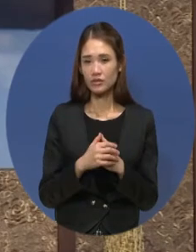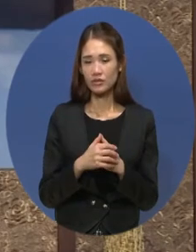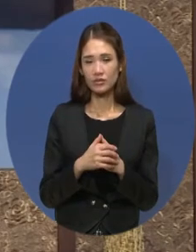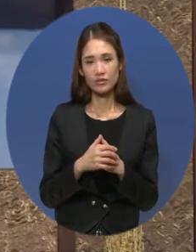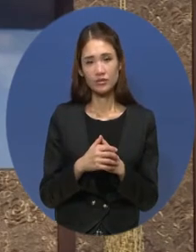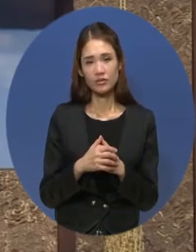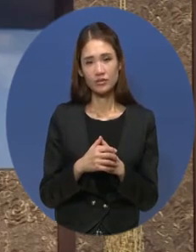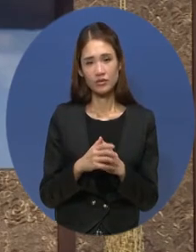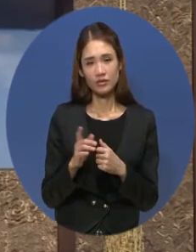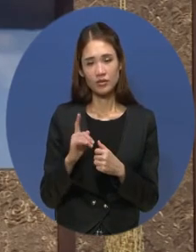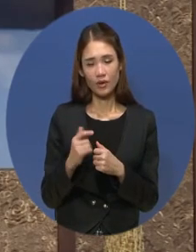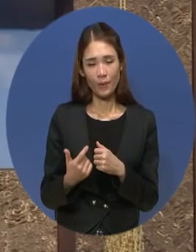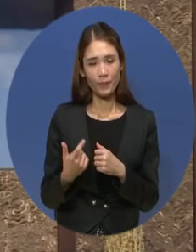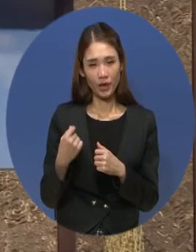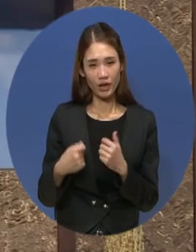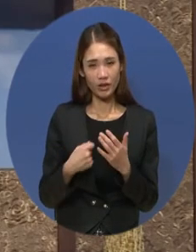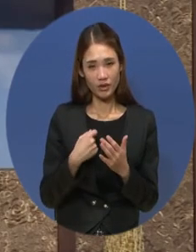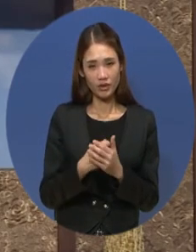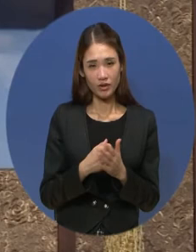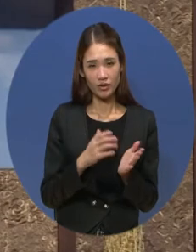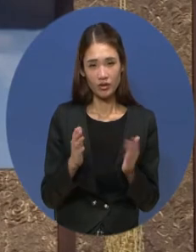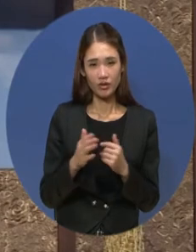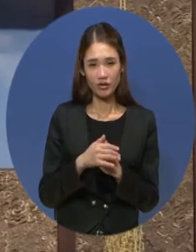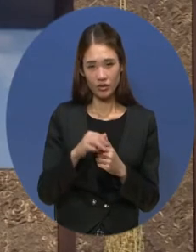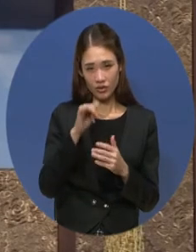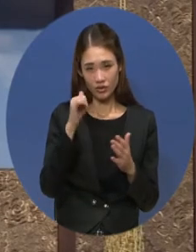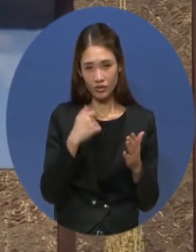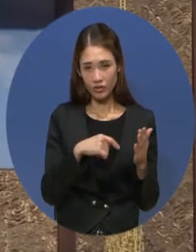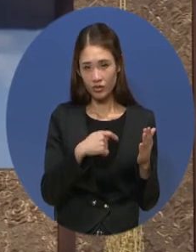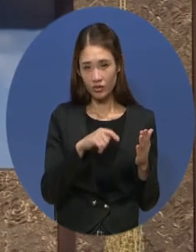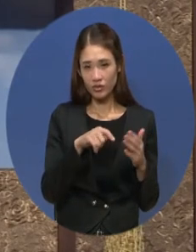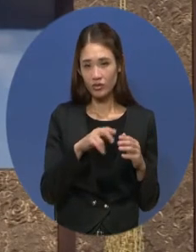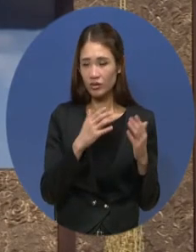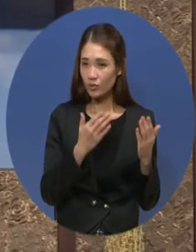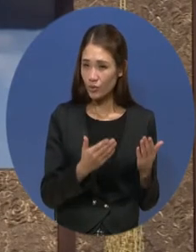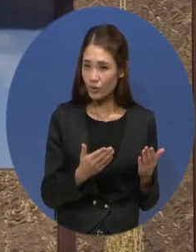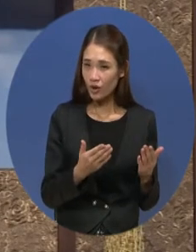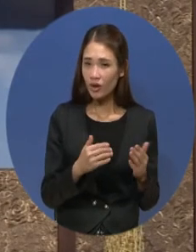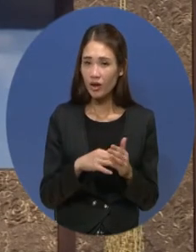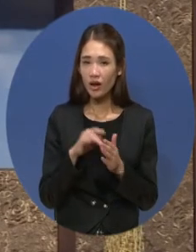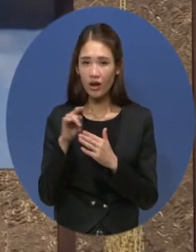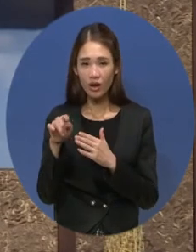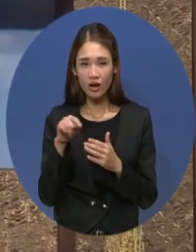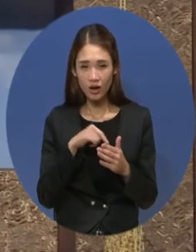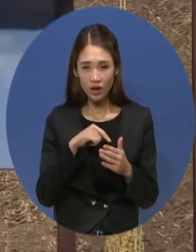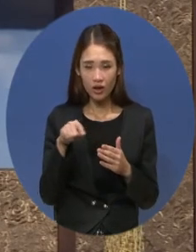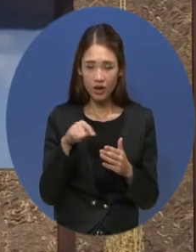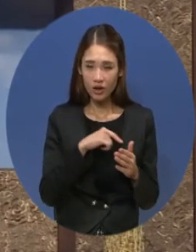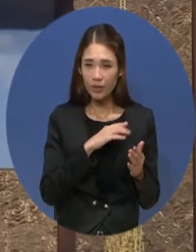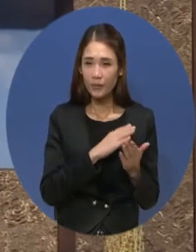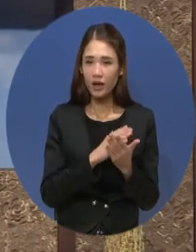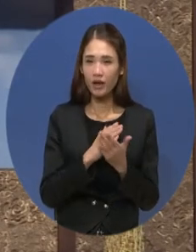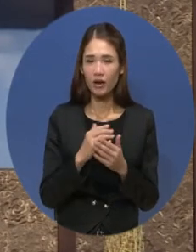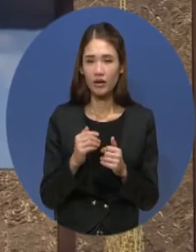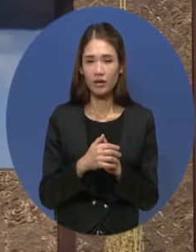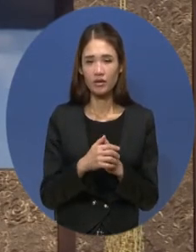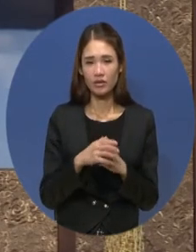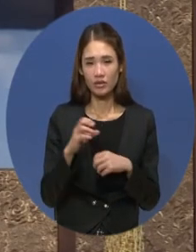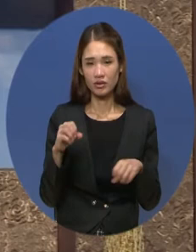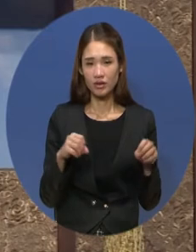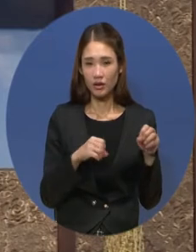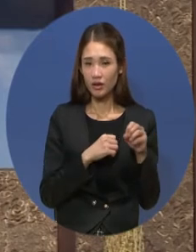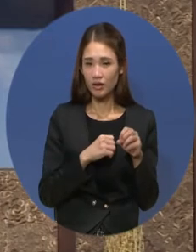써플 a4 이제 이런 거죠 평생교육 세타 지금 휴간 도 하고 나갔다 말다 뭐 이렇게 하는데 차라리